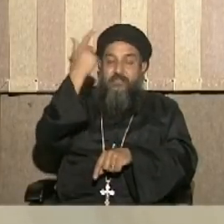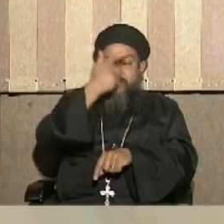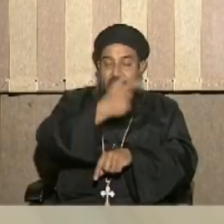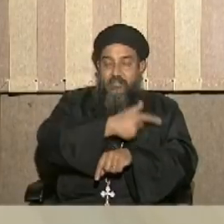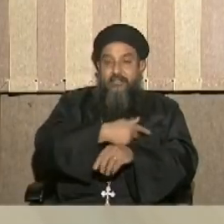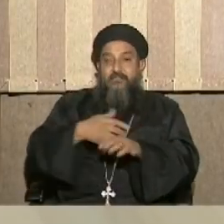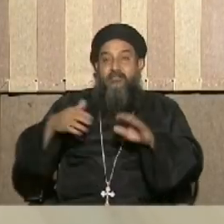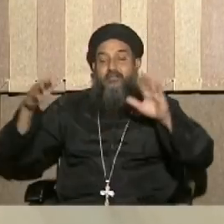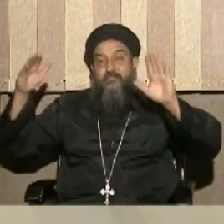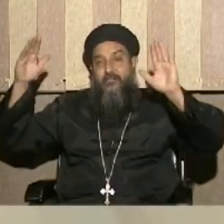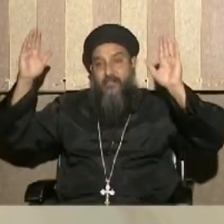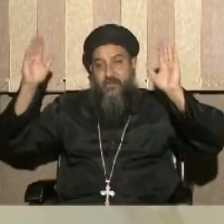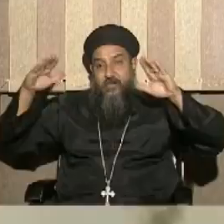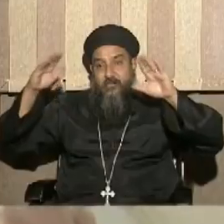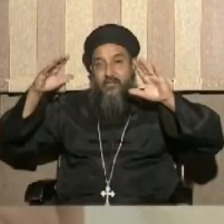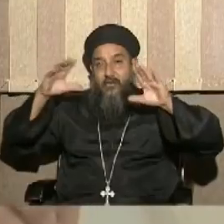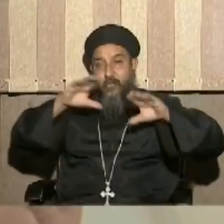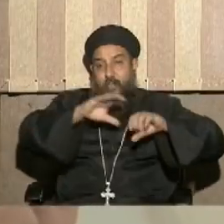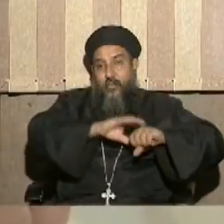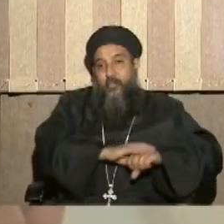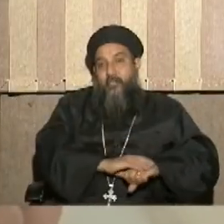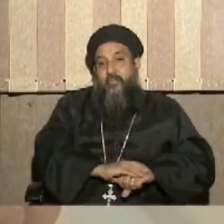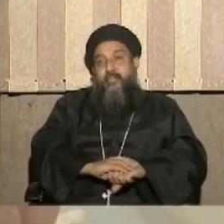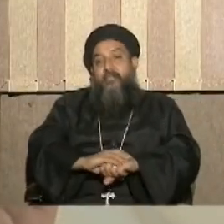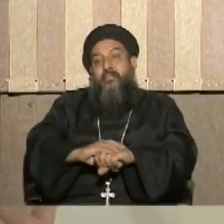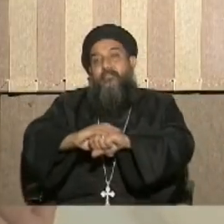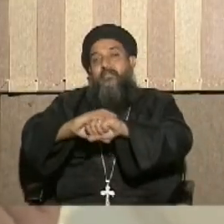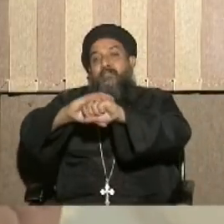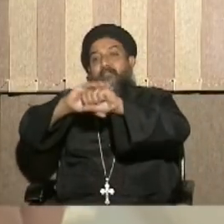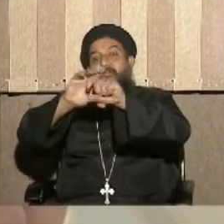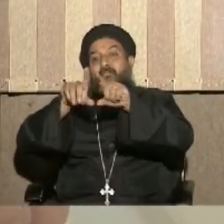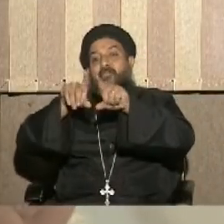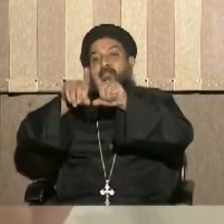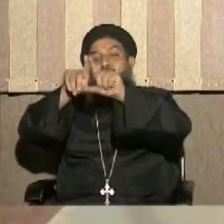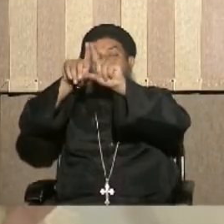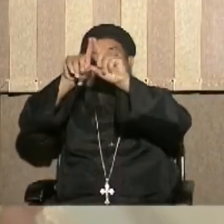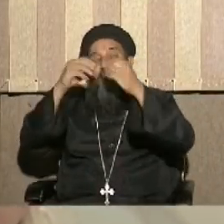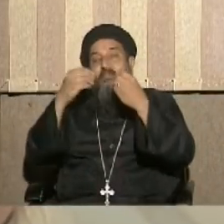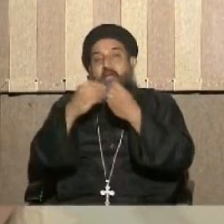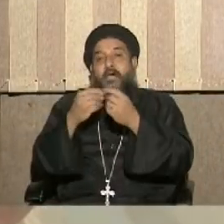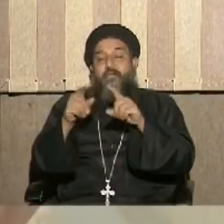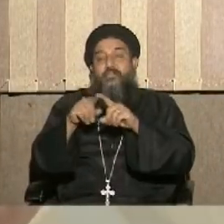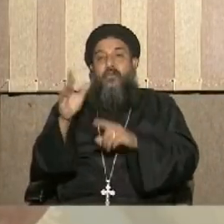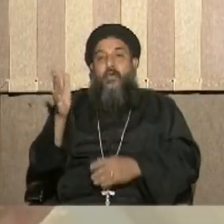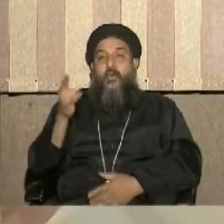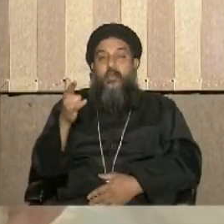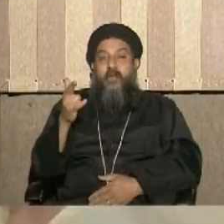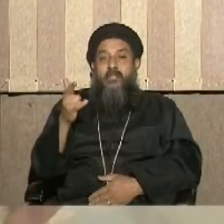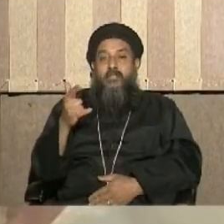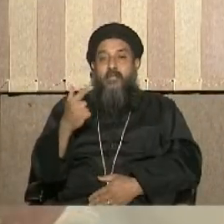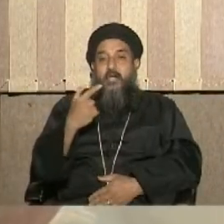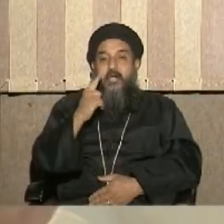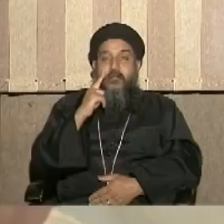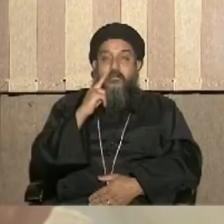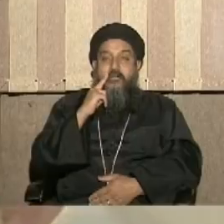القديسين والملائكه اللي اخدوا ماكسيموس فوق للسماء واخدين معهم دوماديوس.